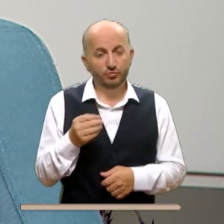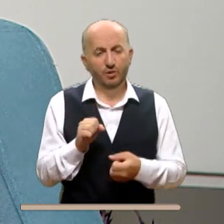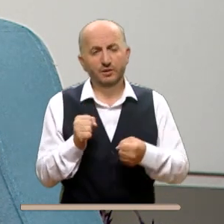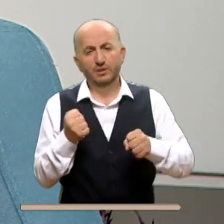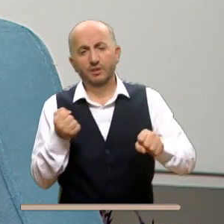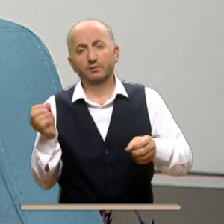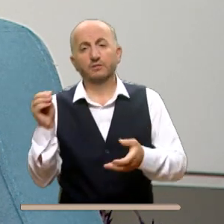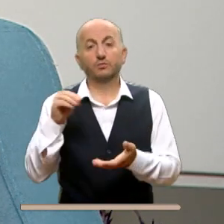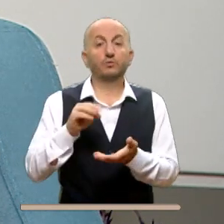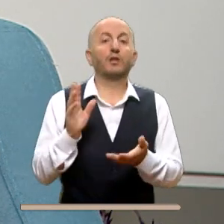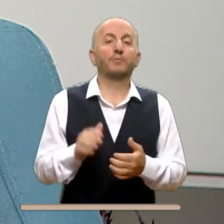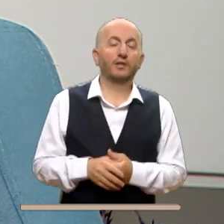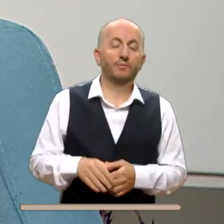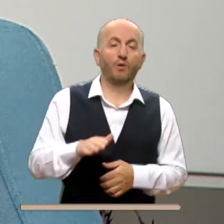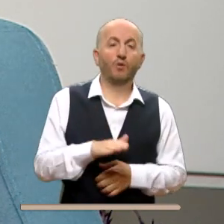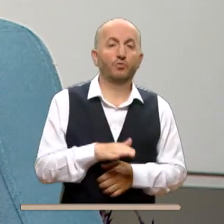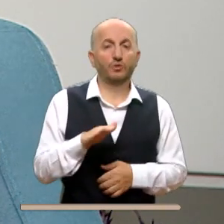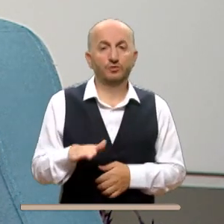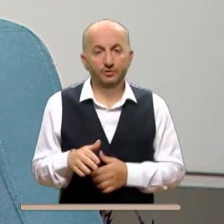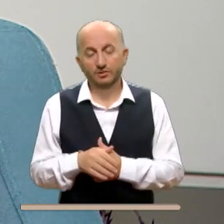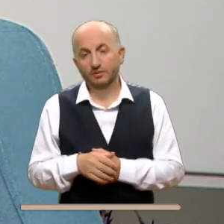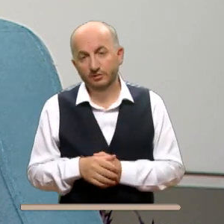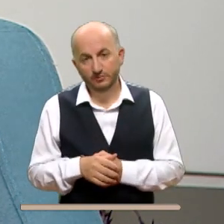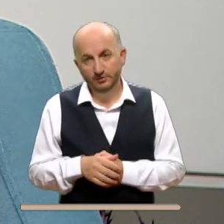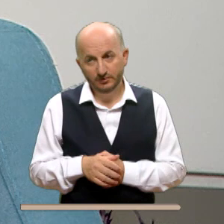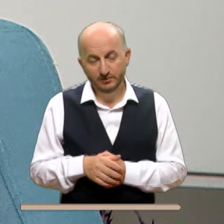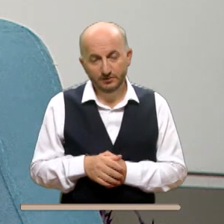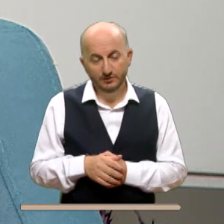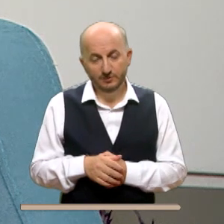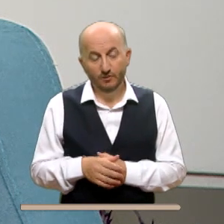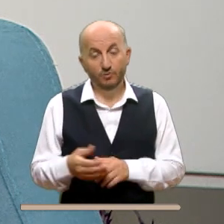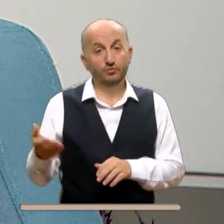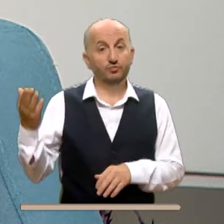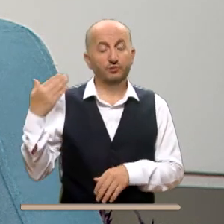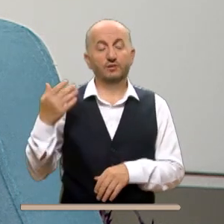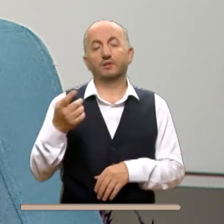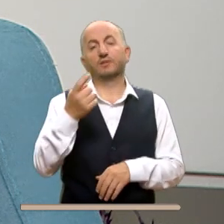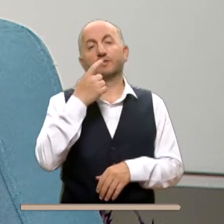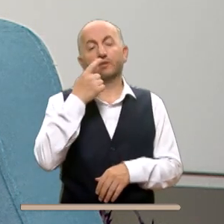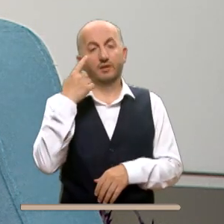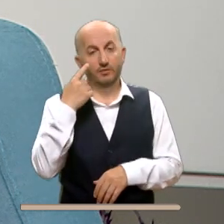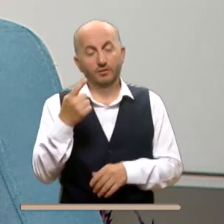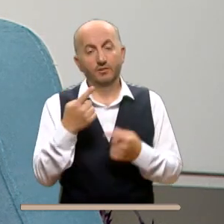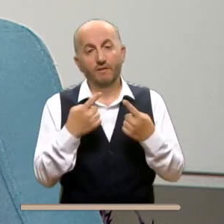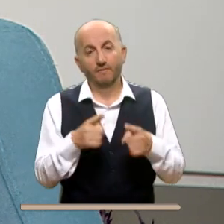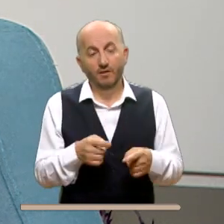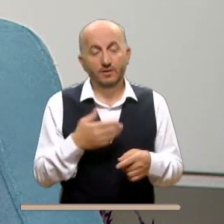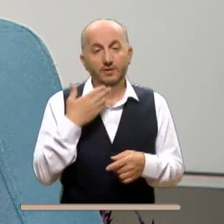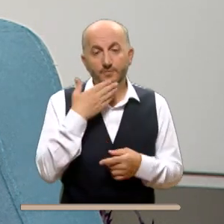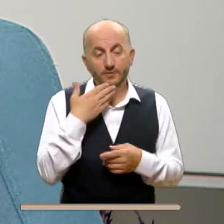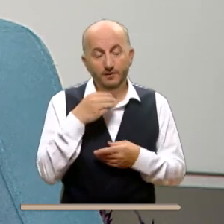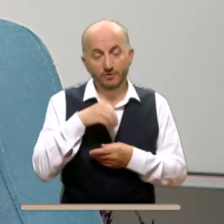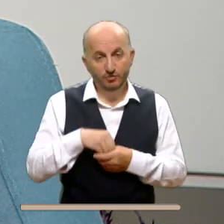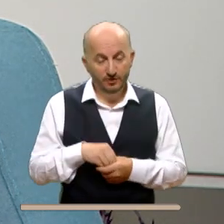tansiyon, çok gerginlik yüklemeyelim. Öğrencilerimiz aslında önceki yıllara göre daha farklı imkanlar